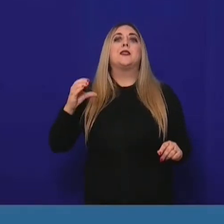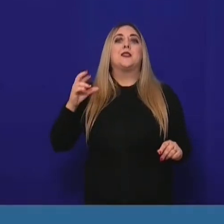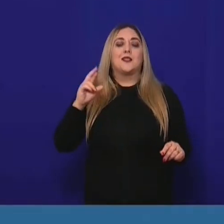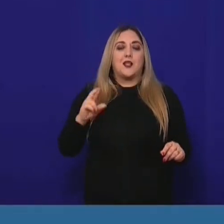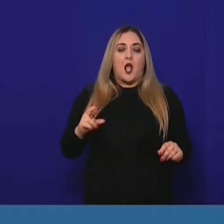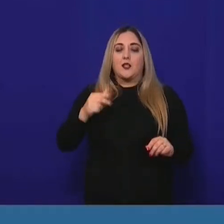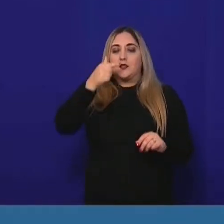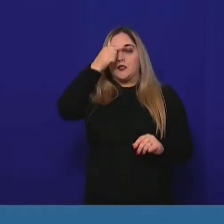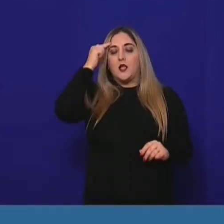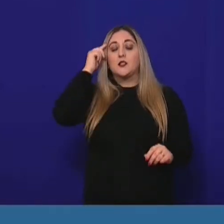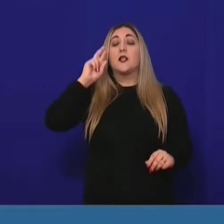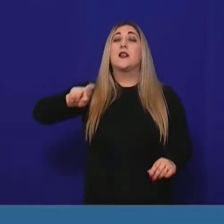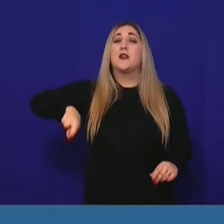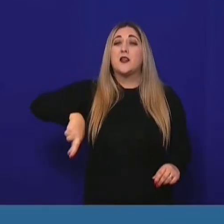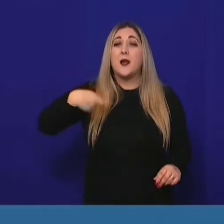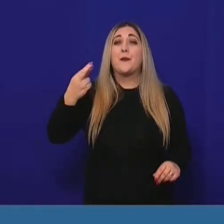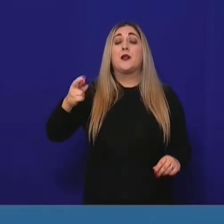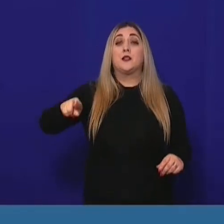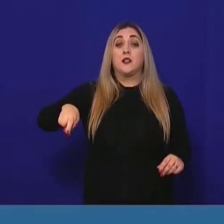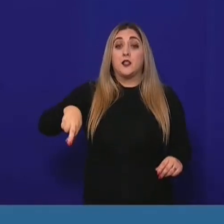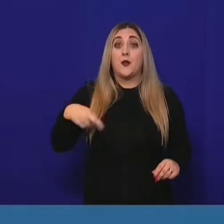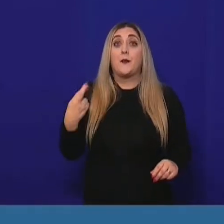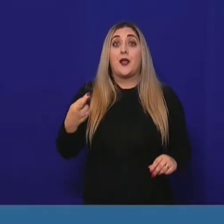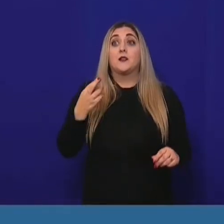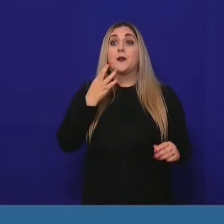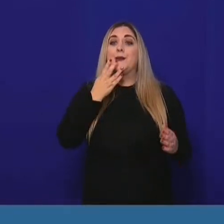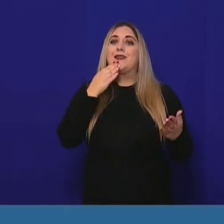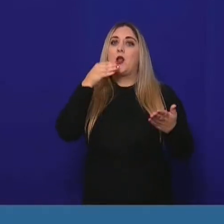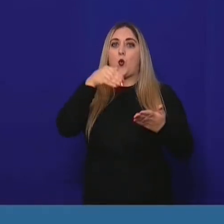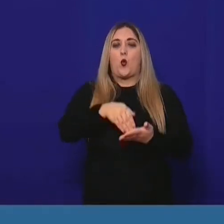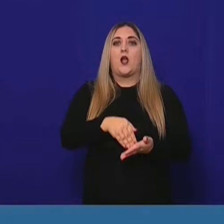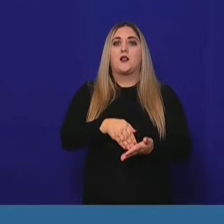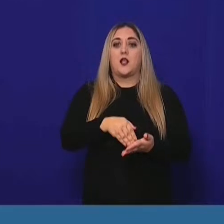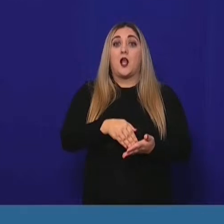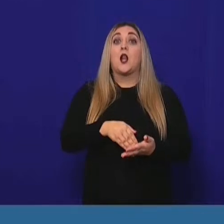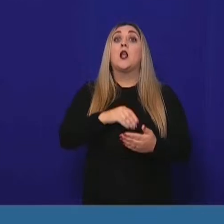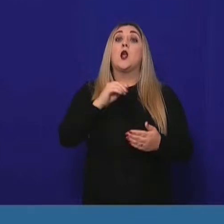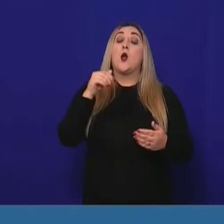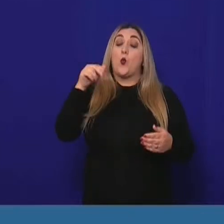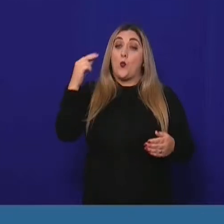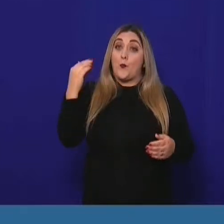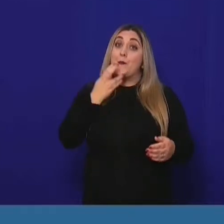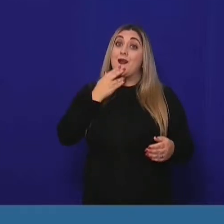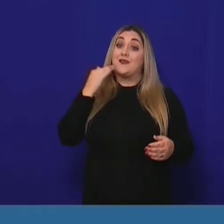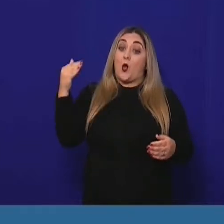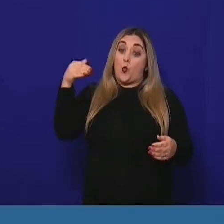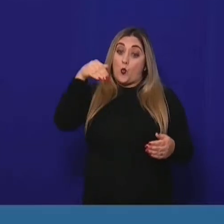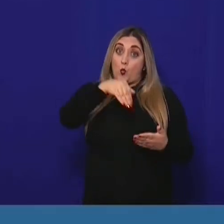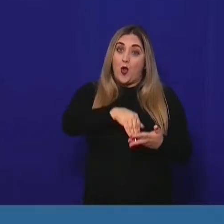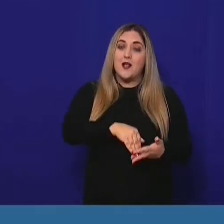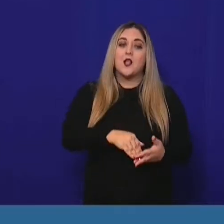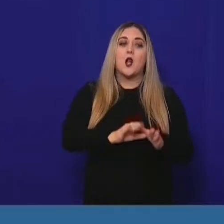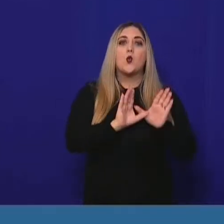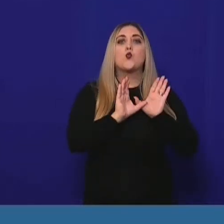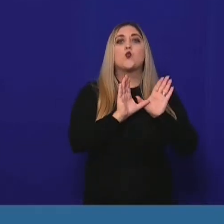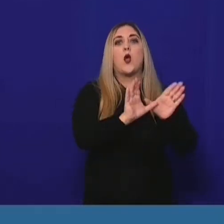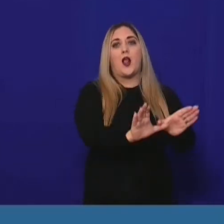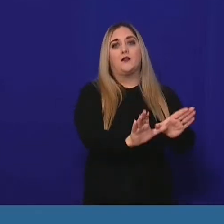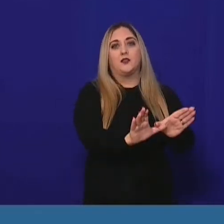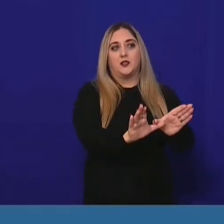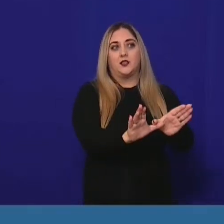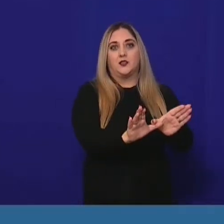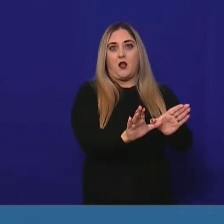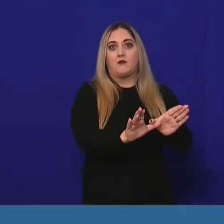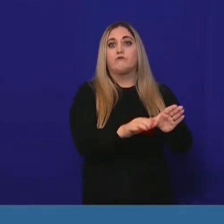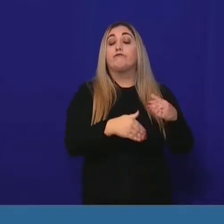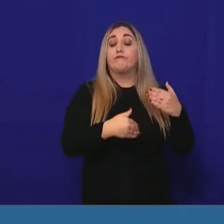jiġu, nerġgħu nirrepetulhom it-test huma kif jaslu, dawn jitlu f'kwarantina u anka waqt li jkunu qegħdin f'kwarantina nkunu